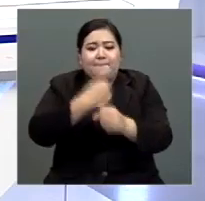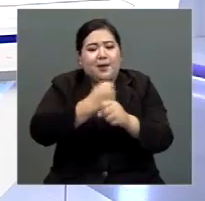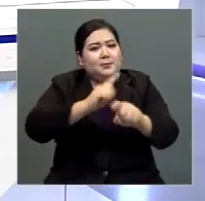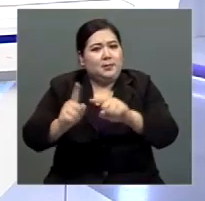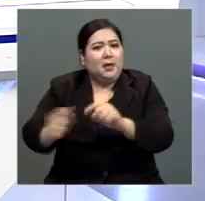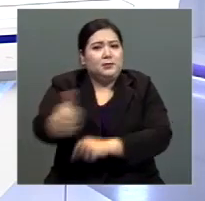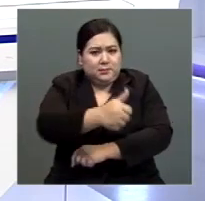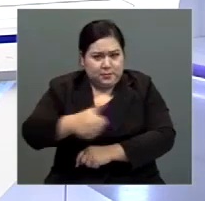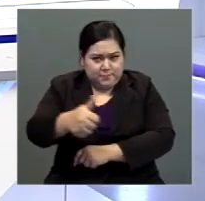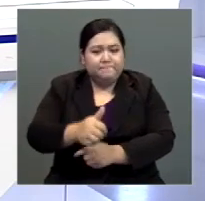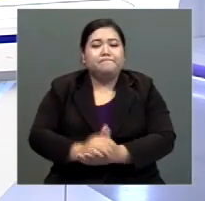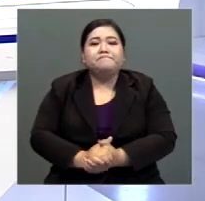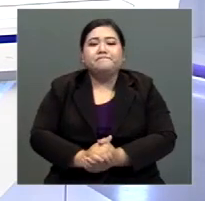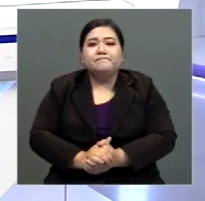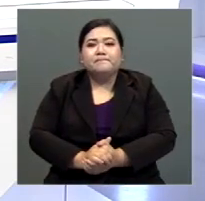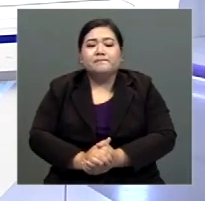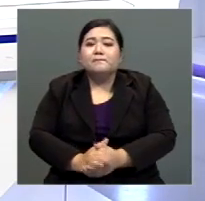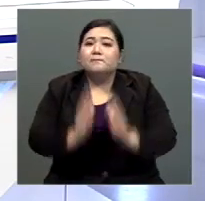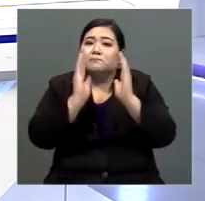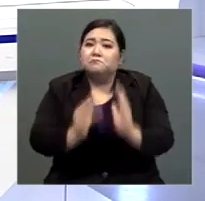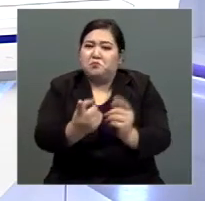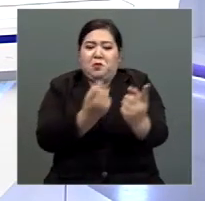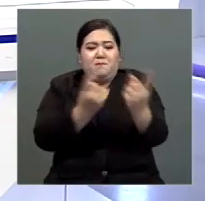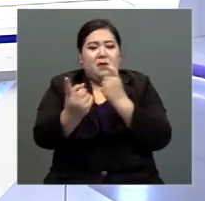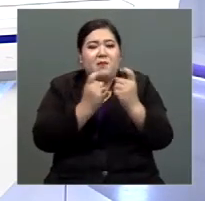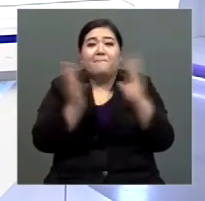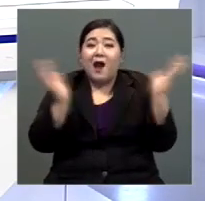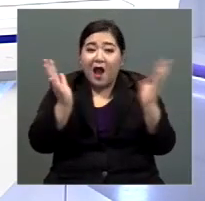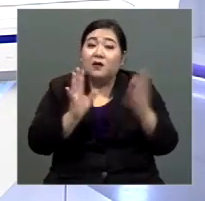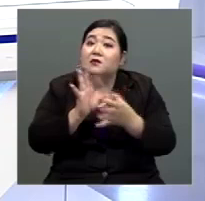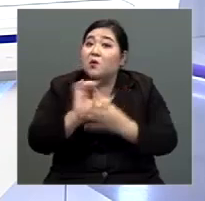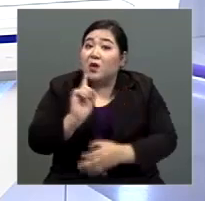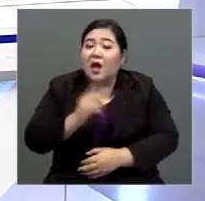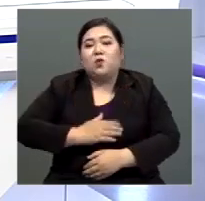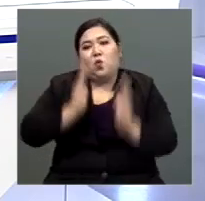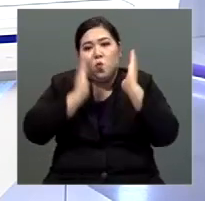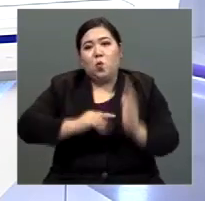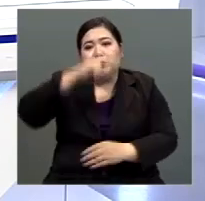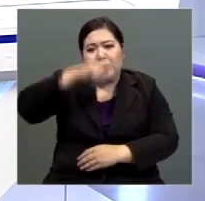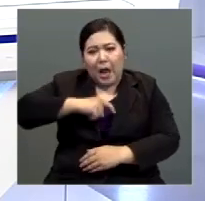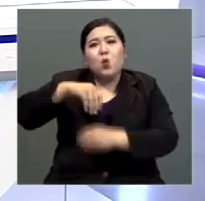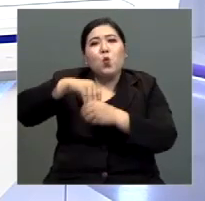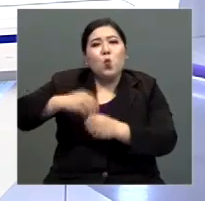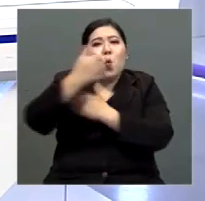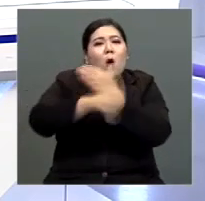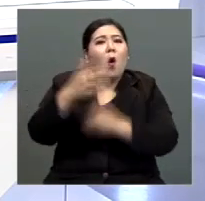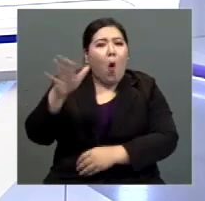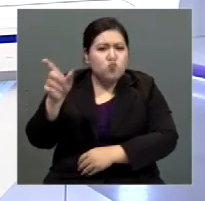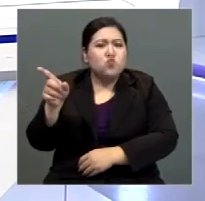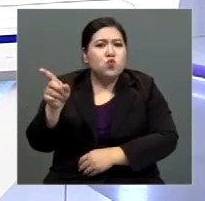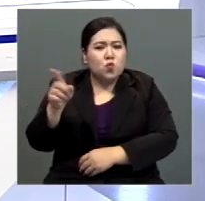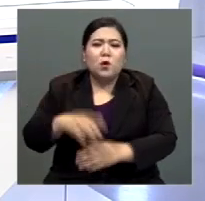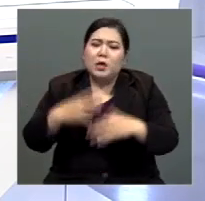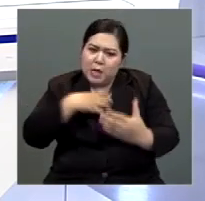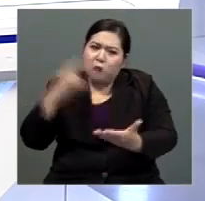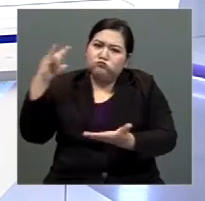อีหน่งประเด็ที่ถอว่าหลายคนสอบถามเงเข้มาเยอะนะคะเรื่องของคนไทยทอยู่ใต่างประเทศแล้จะเดินทางกลบเข้ามาแ